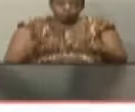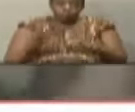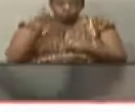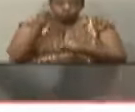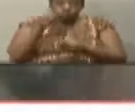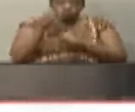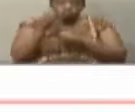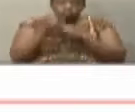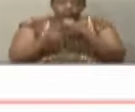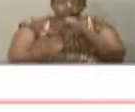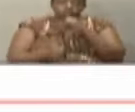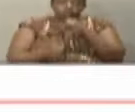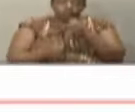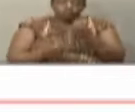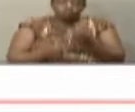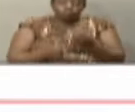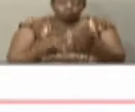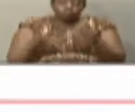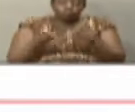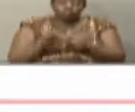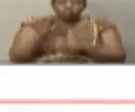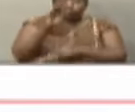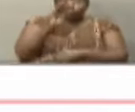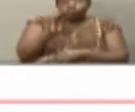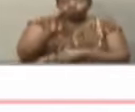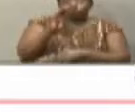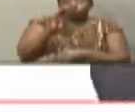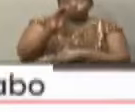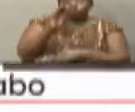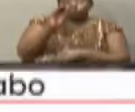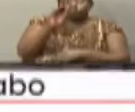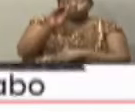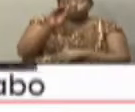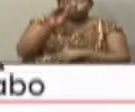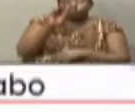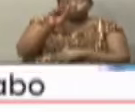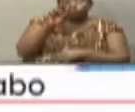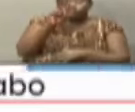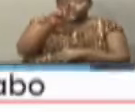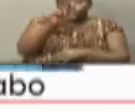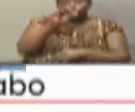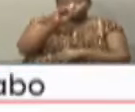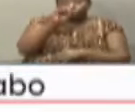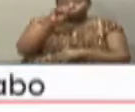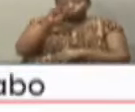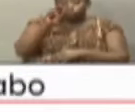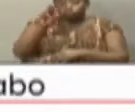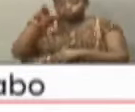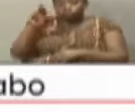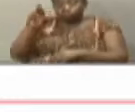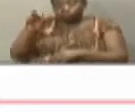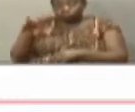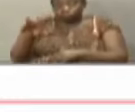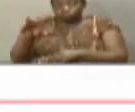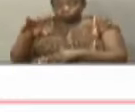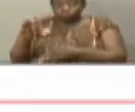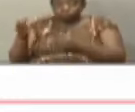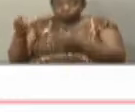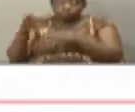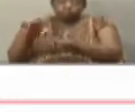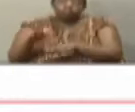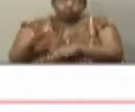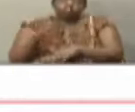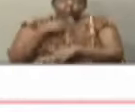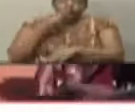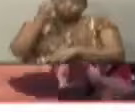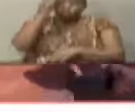ntobo y'ettemu lino. Ne bloga waffe naye Ikyuli naye agenze nkivumirira kibi nnyo kibi ddala era twagala gavumenti eveeyo